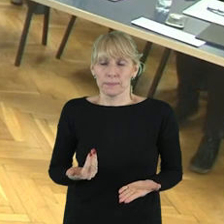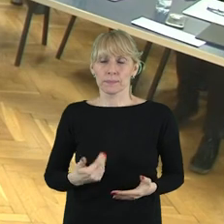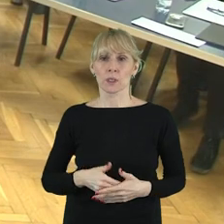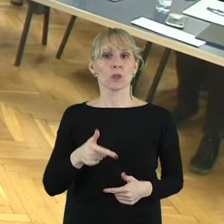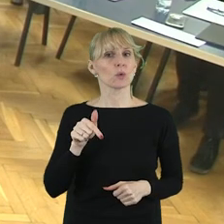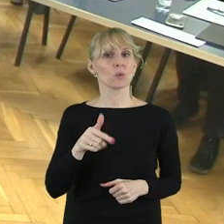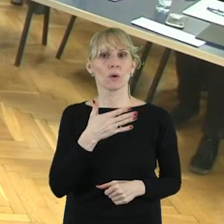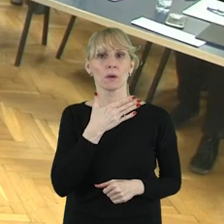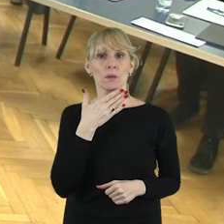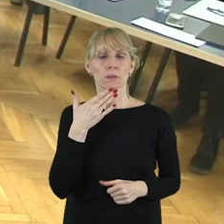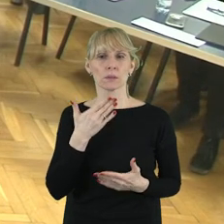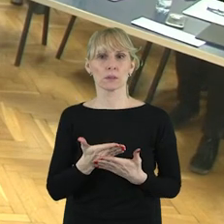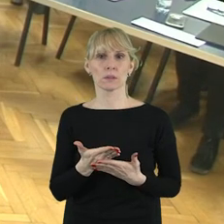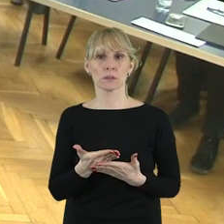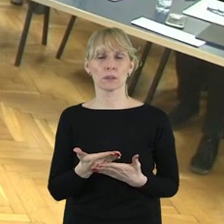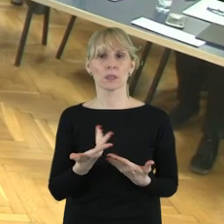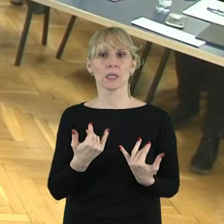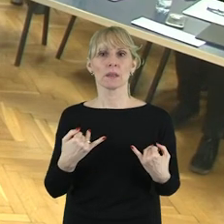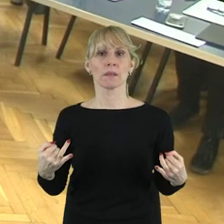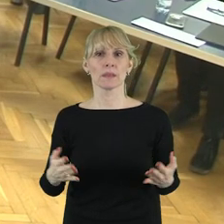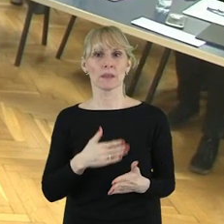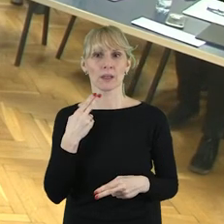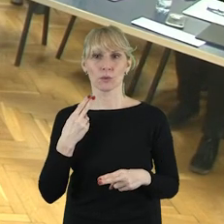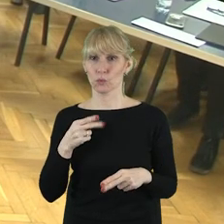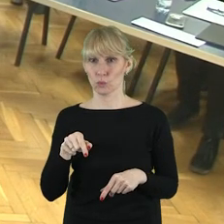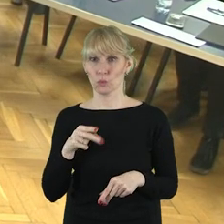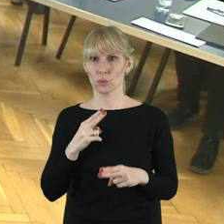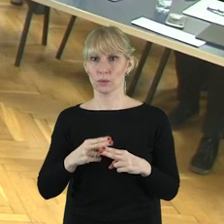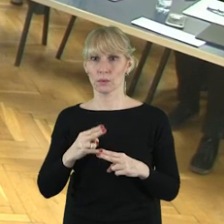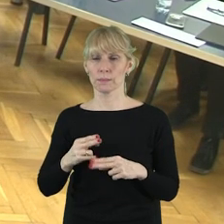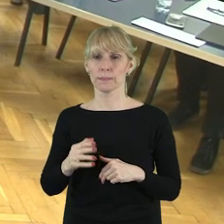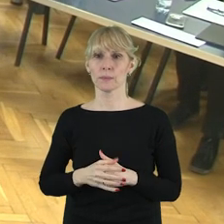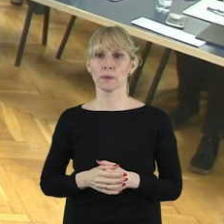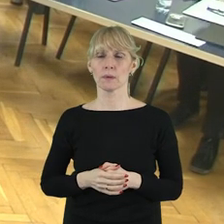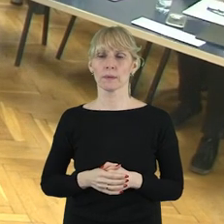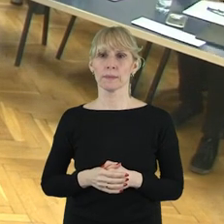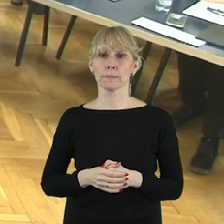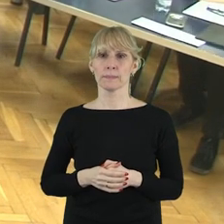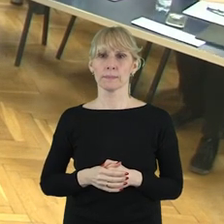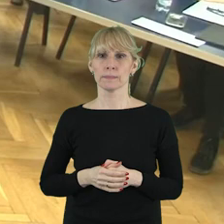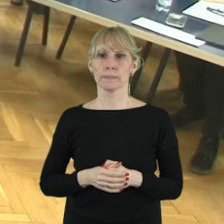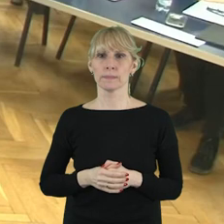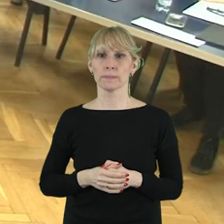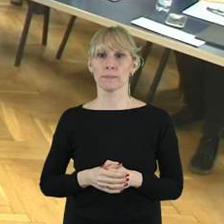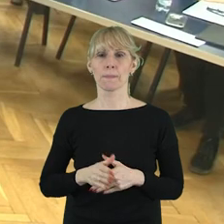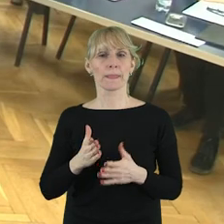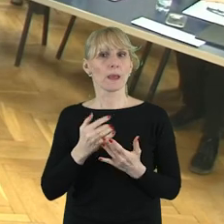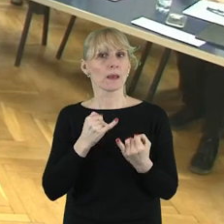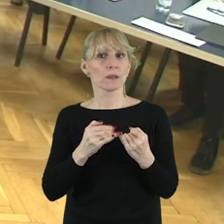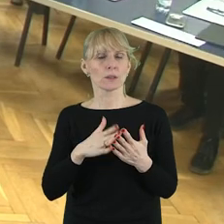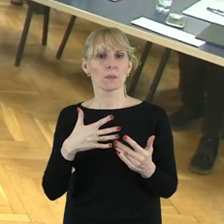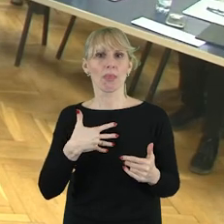leki umiera się po jakimś czasie, na zawał natychmiast i to jest zasadnicza różnica. Dziękuję.